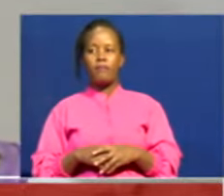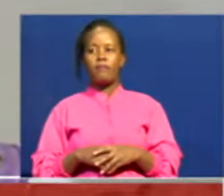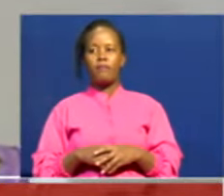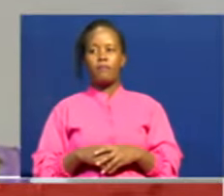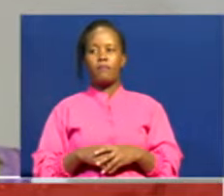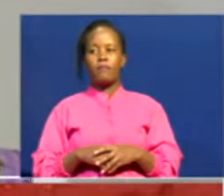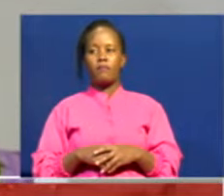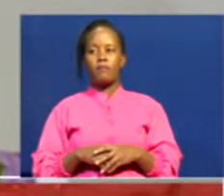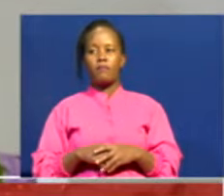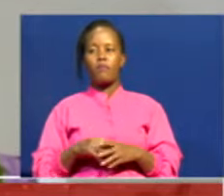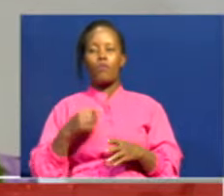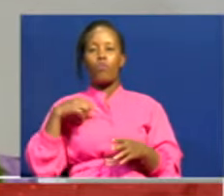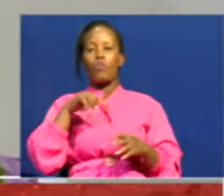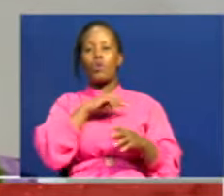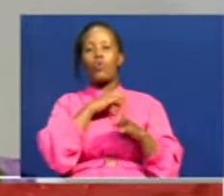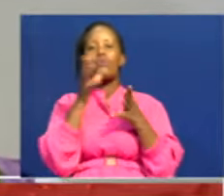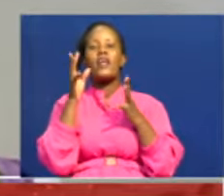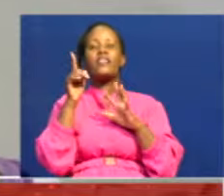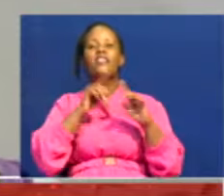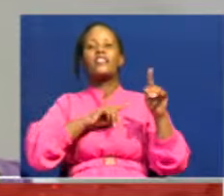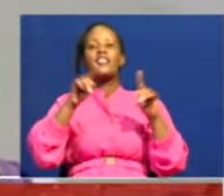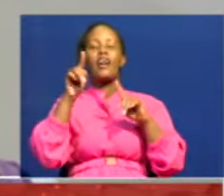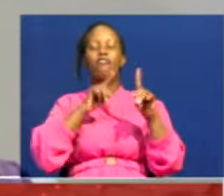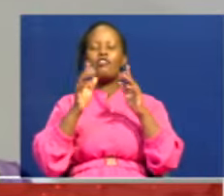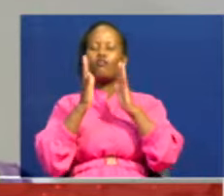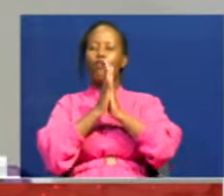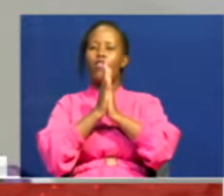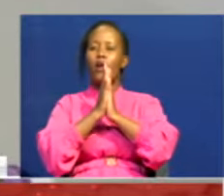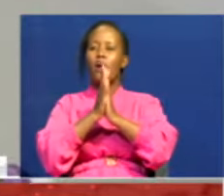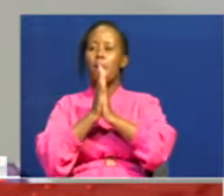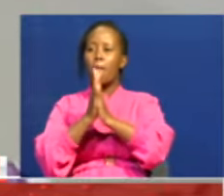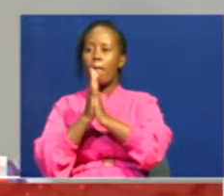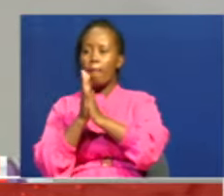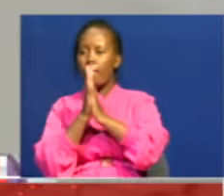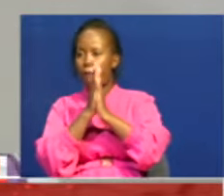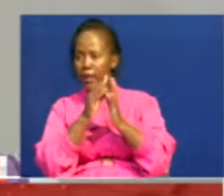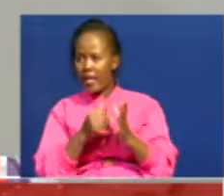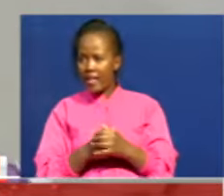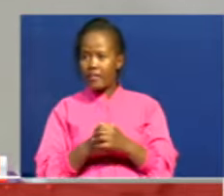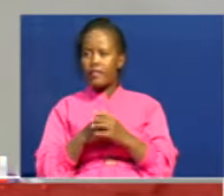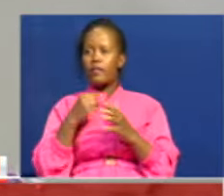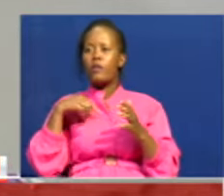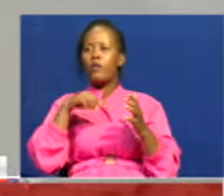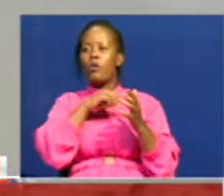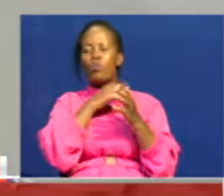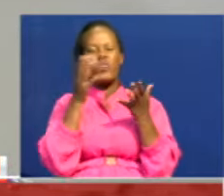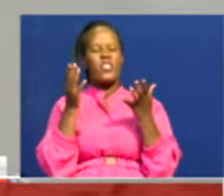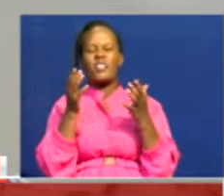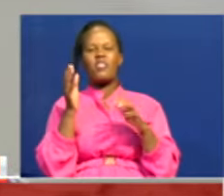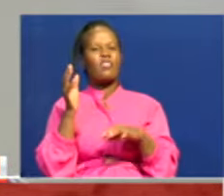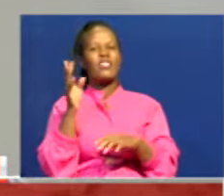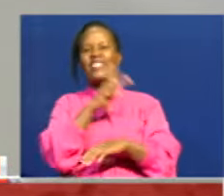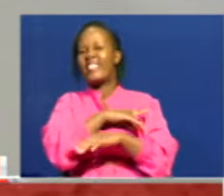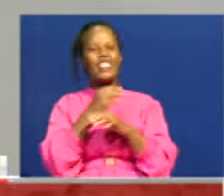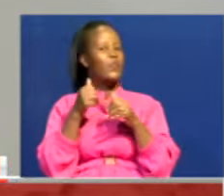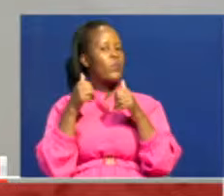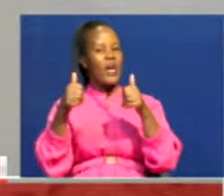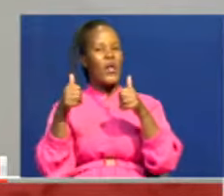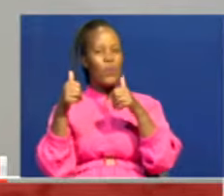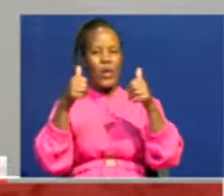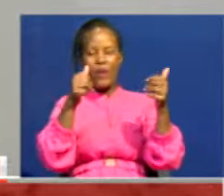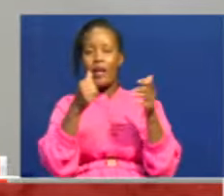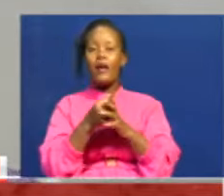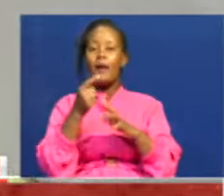Tulikuwa tunakuja maombi Subukia Shrine. Tukakuja, tukakuwa na mchana mwema, lakini